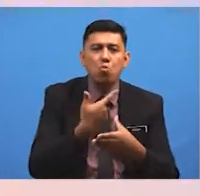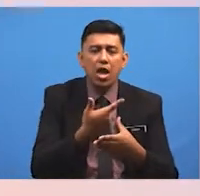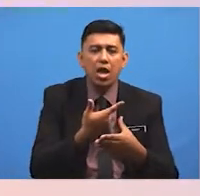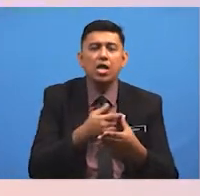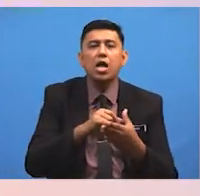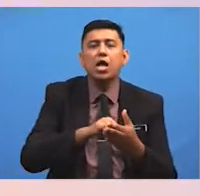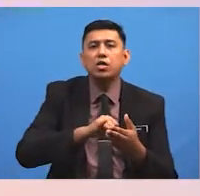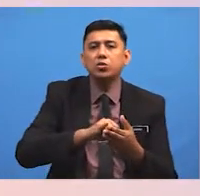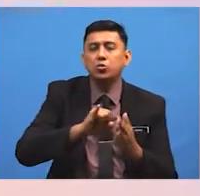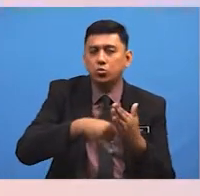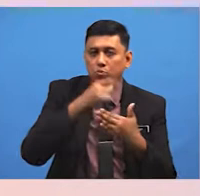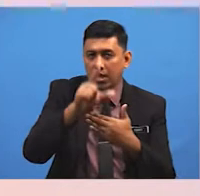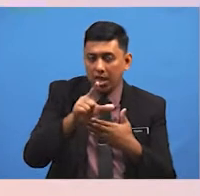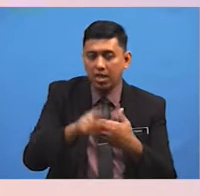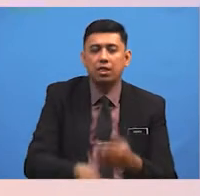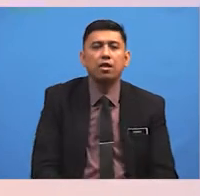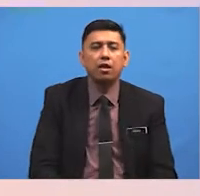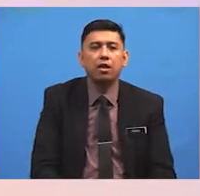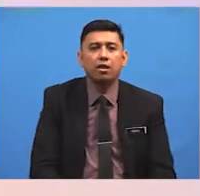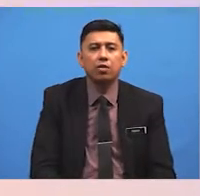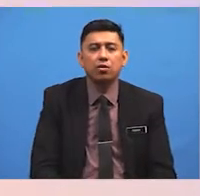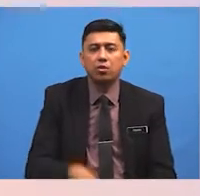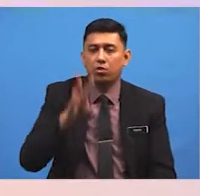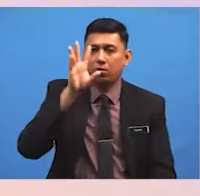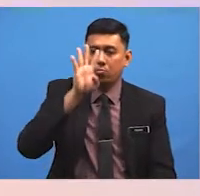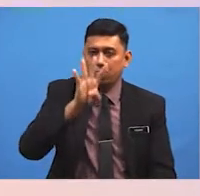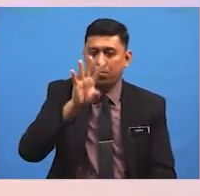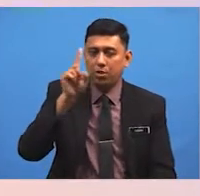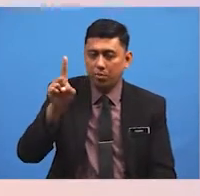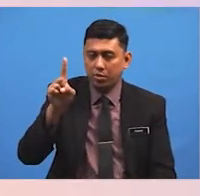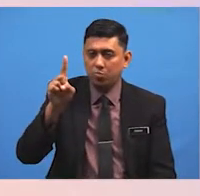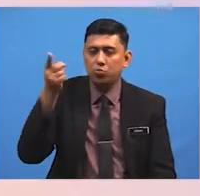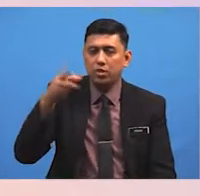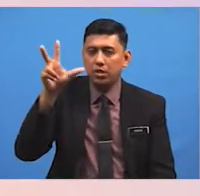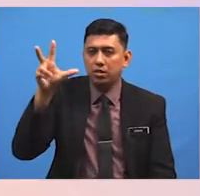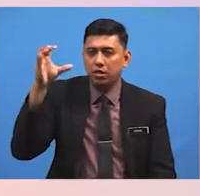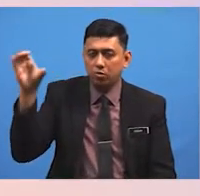julai Jadi bagi akhir bulan julai ialah 41000